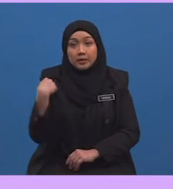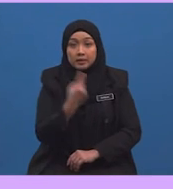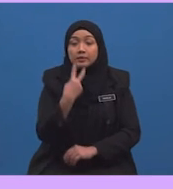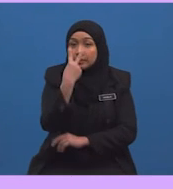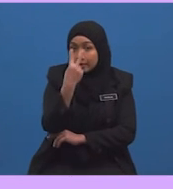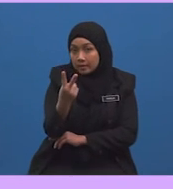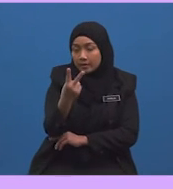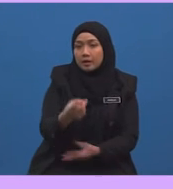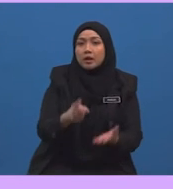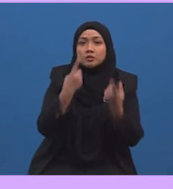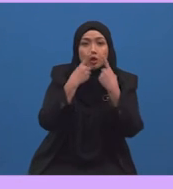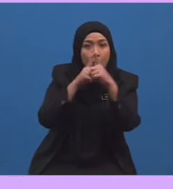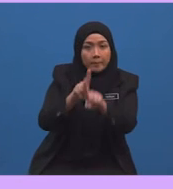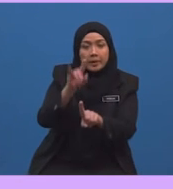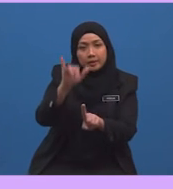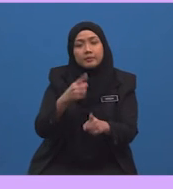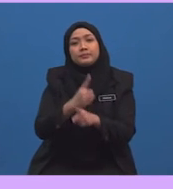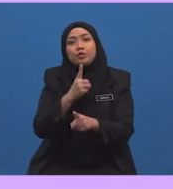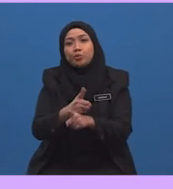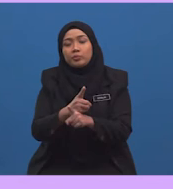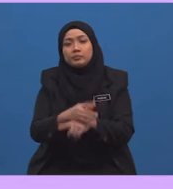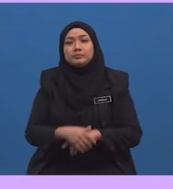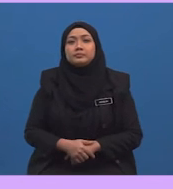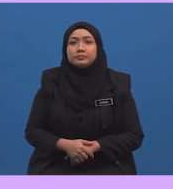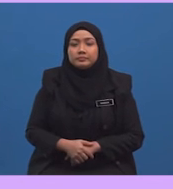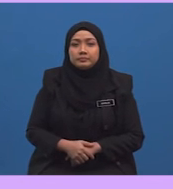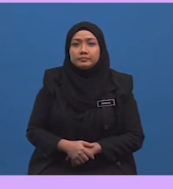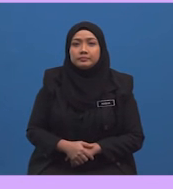Mari kita lihat jawapan untuk soalan ini.